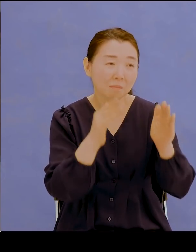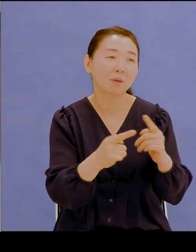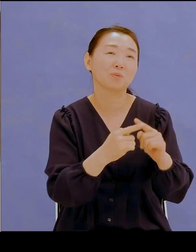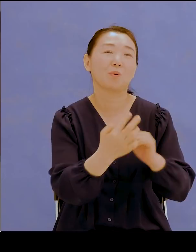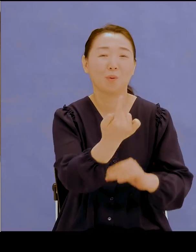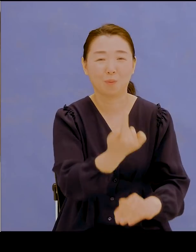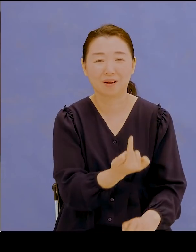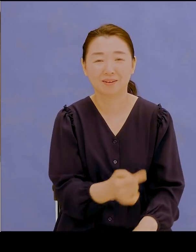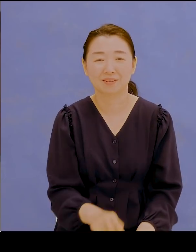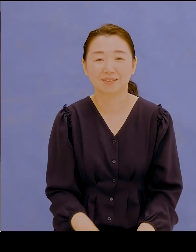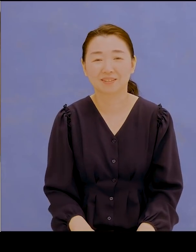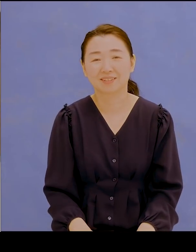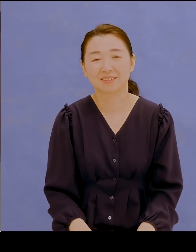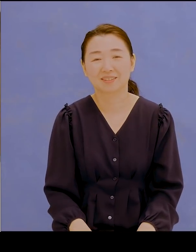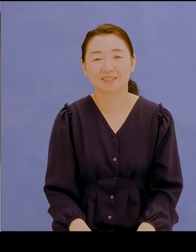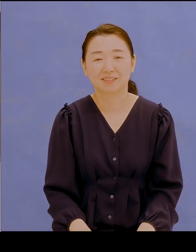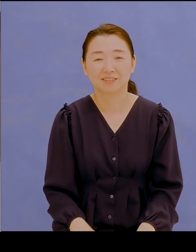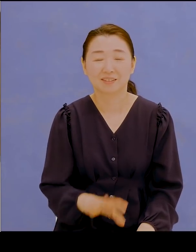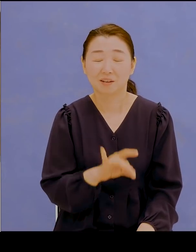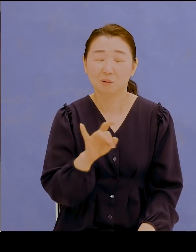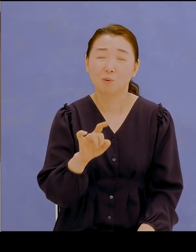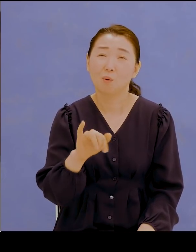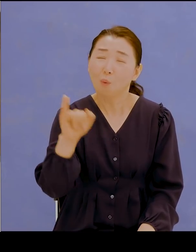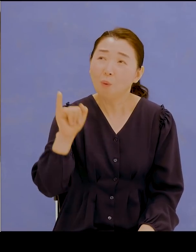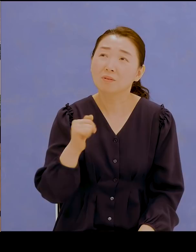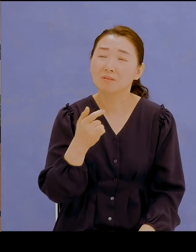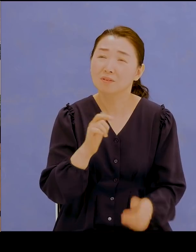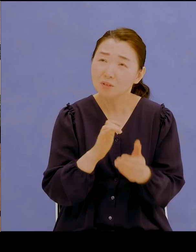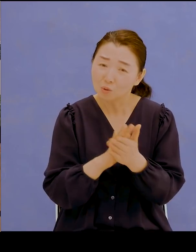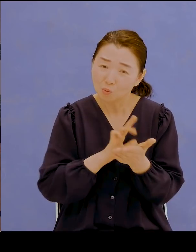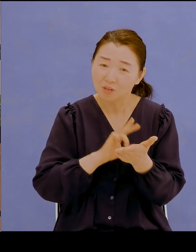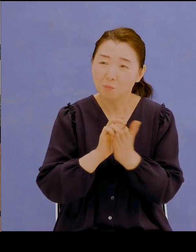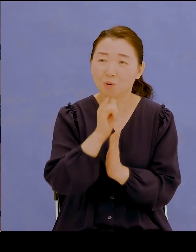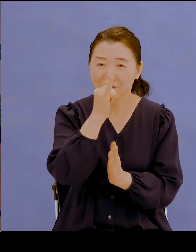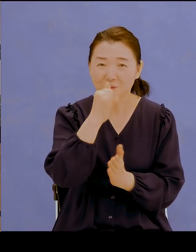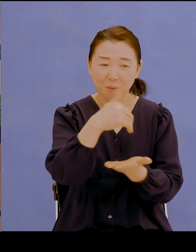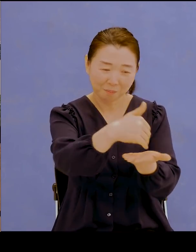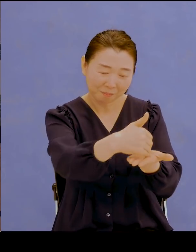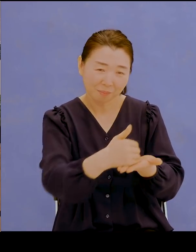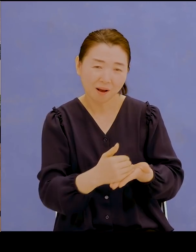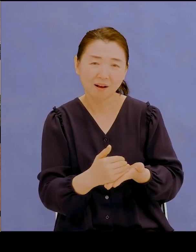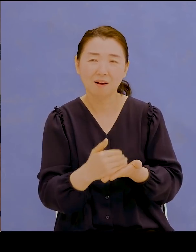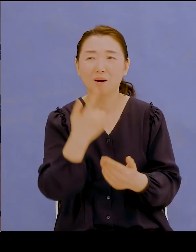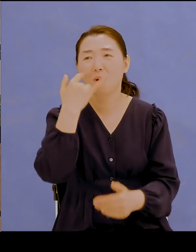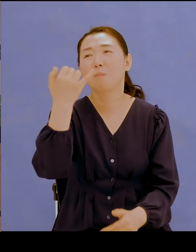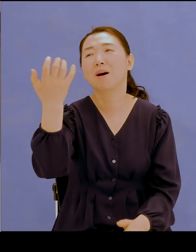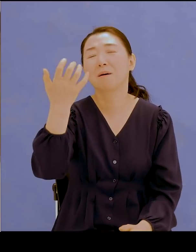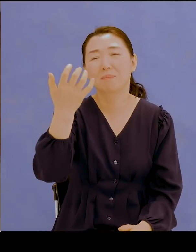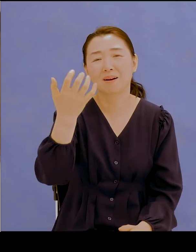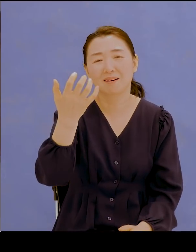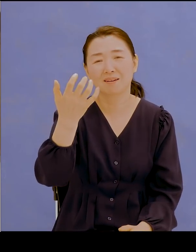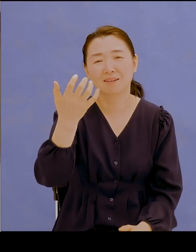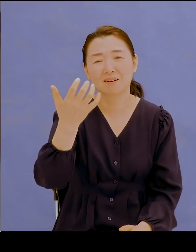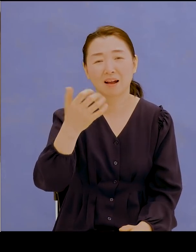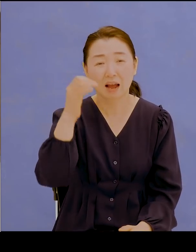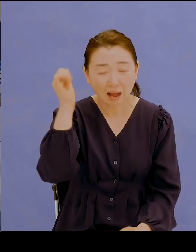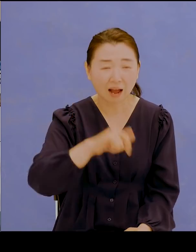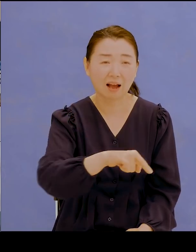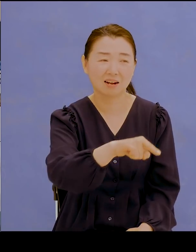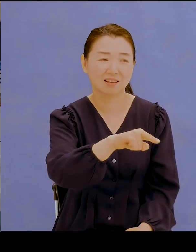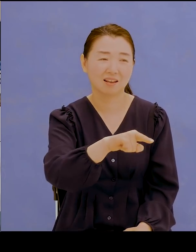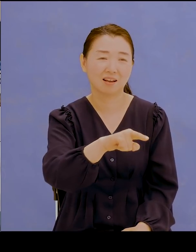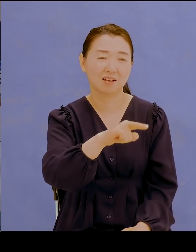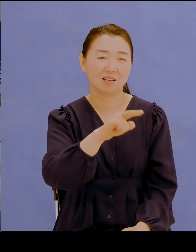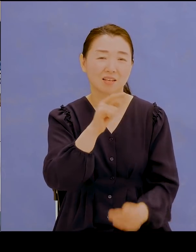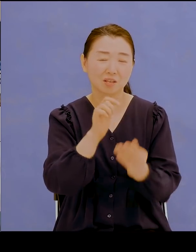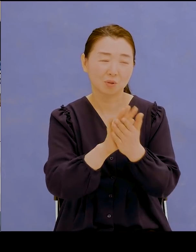오고 어쩔 때는 언니 기도 제목 있어요. 그리고 기도 제목 자기 엄마가 아파요. 뭐 이러면 어머 얘가 기도할